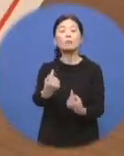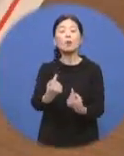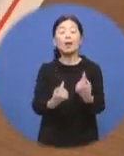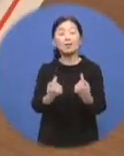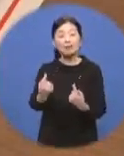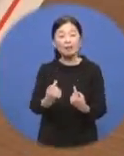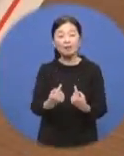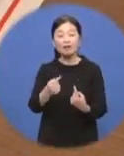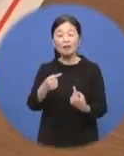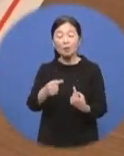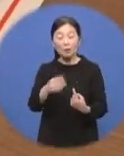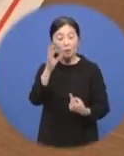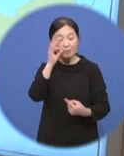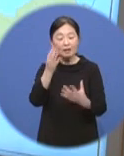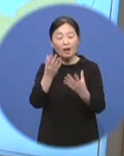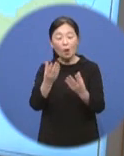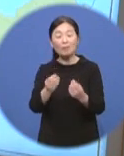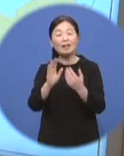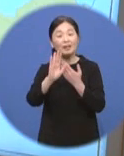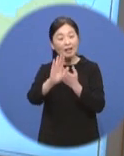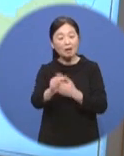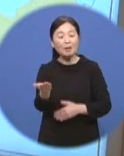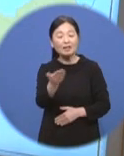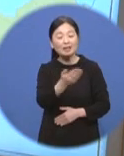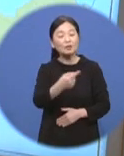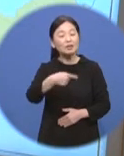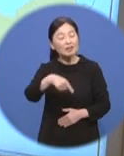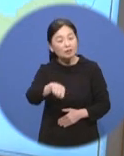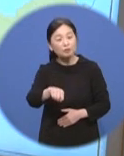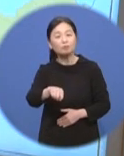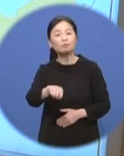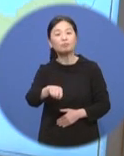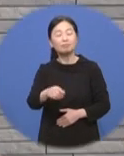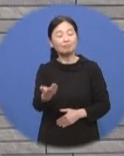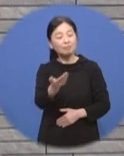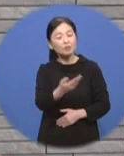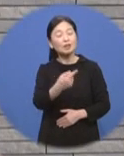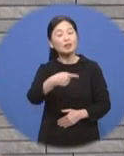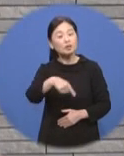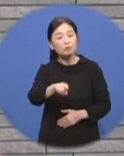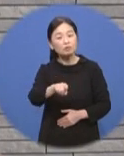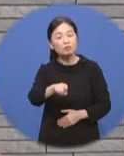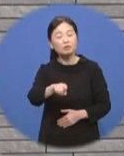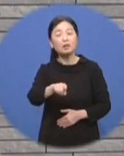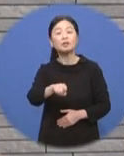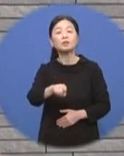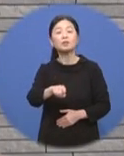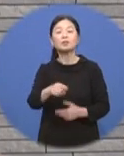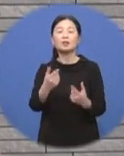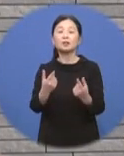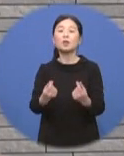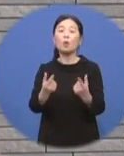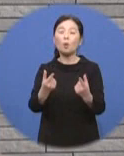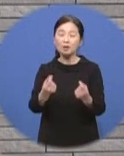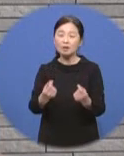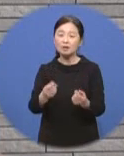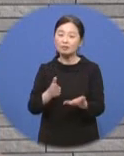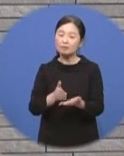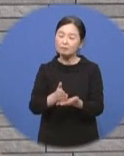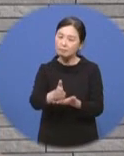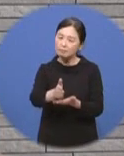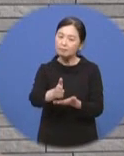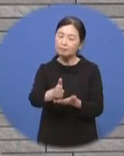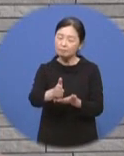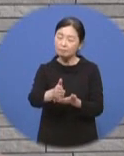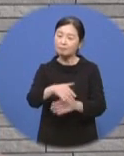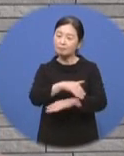行きたいね、次のところに行きたいねっていうような、そういうようなルートの計画をもうちょっとしっかり作るといいんじゃないかなと、まあ、私もそういう